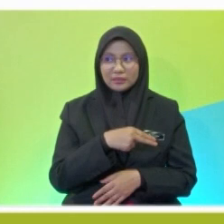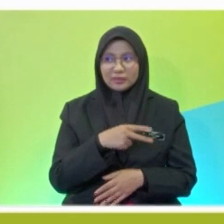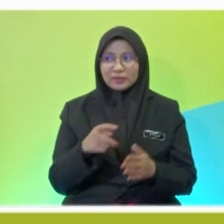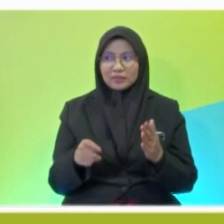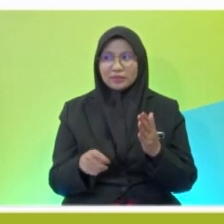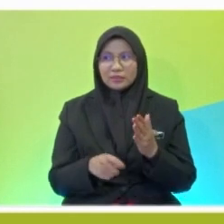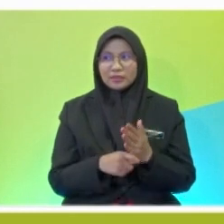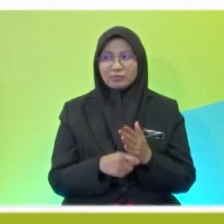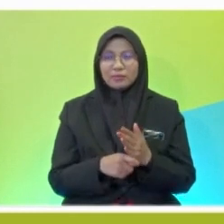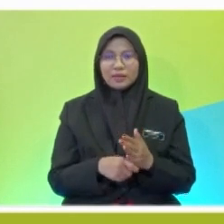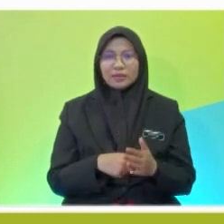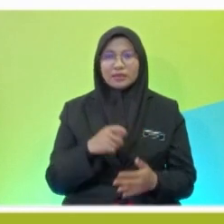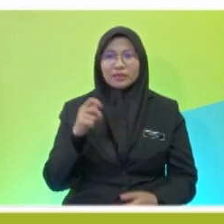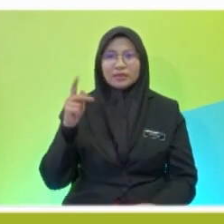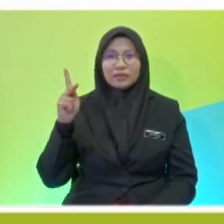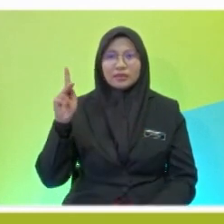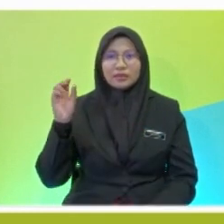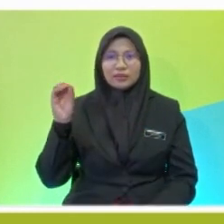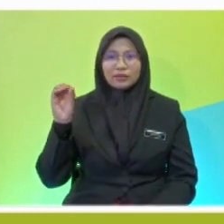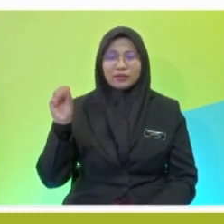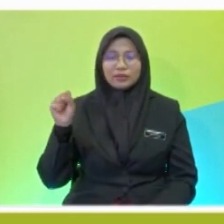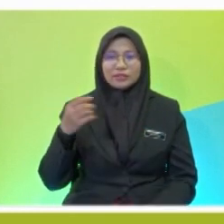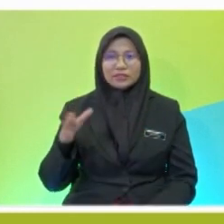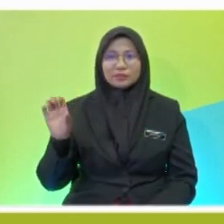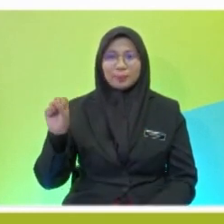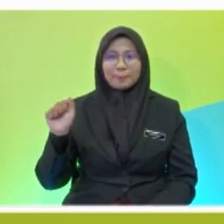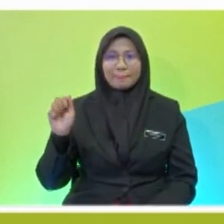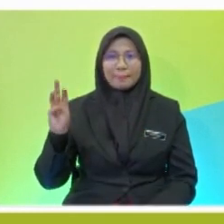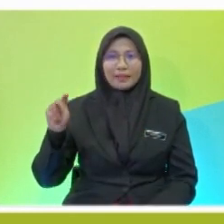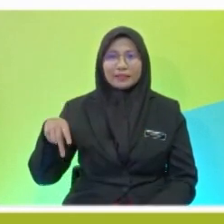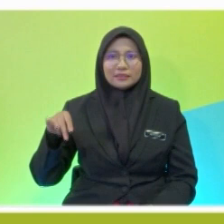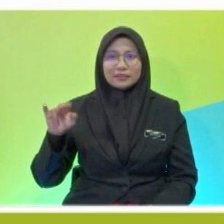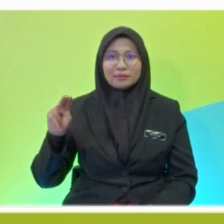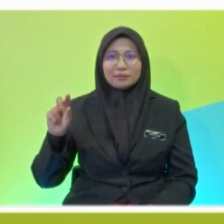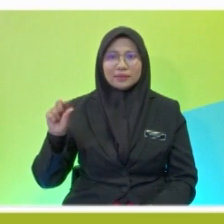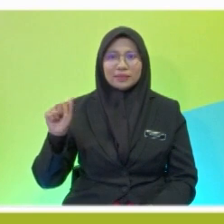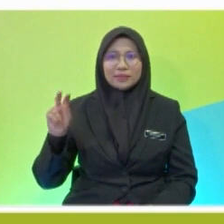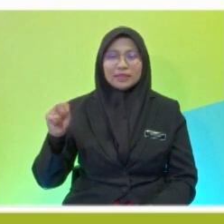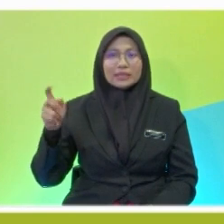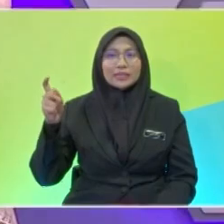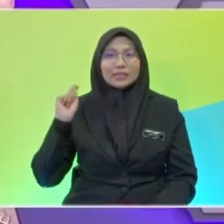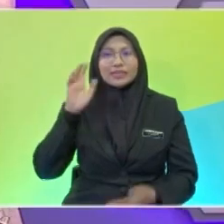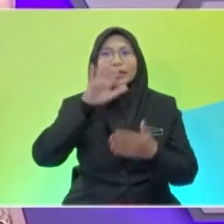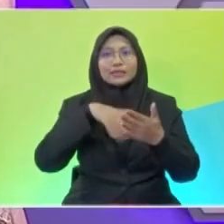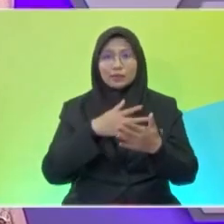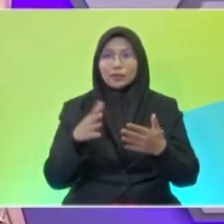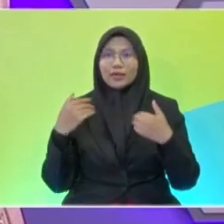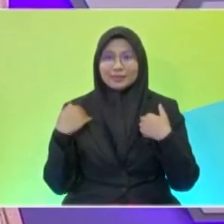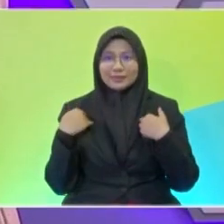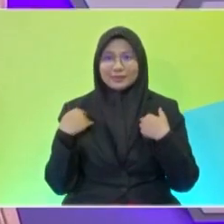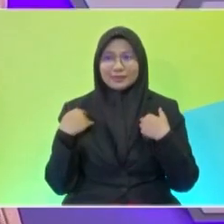sampingan di mana kita tidak dapat sampingan tadi telah dinyatakan pada awal jadwal yaitu bernilai